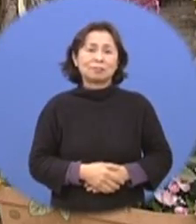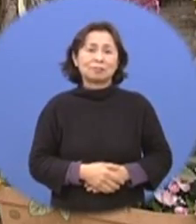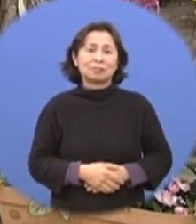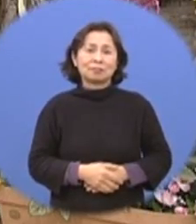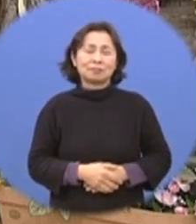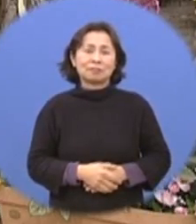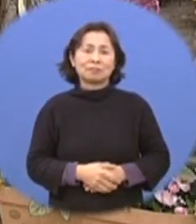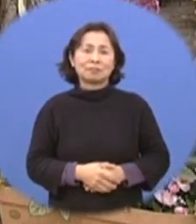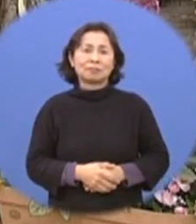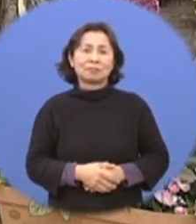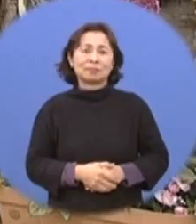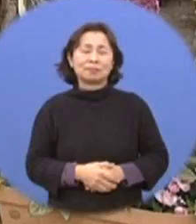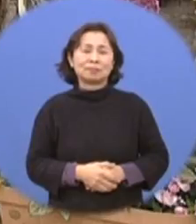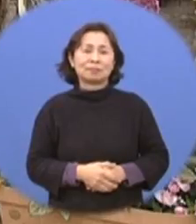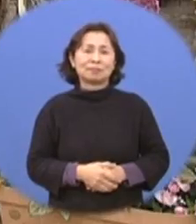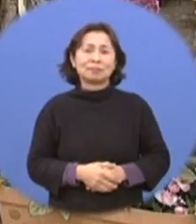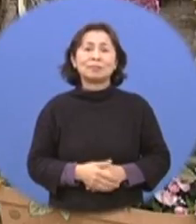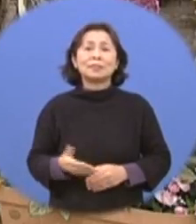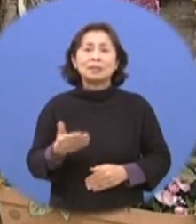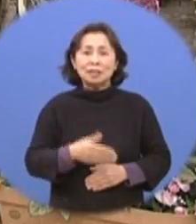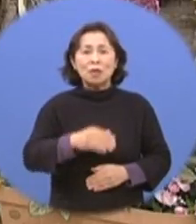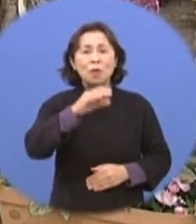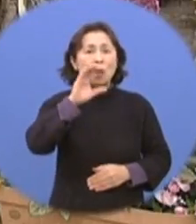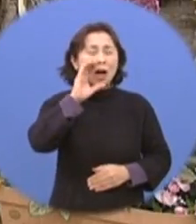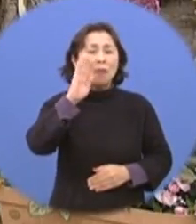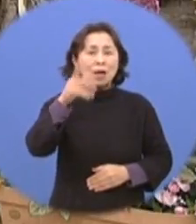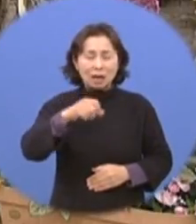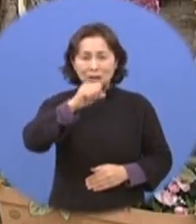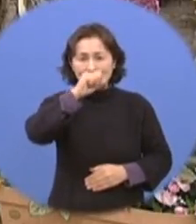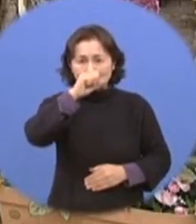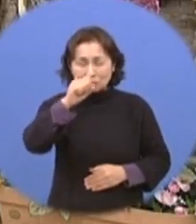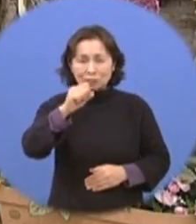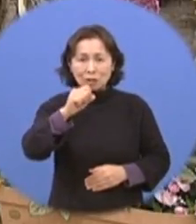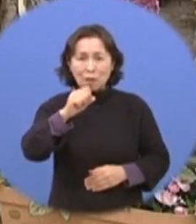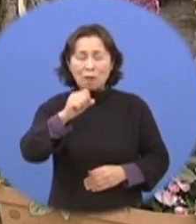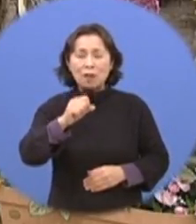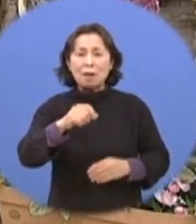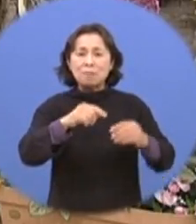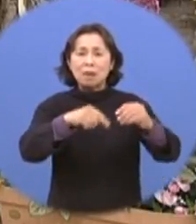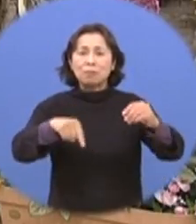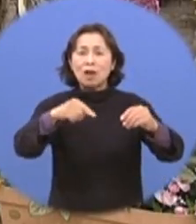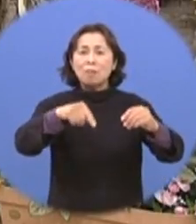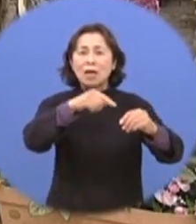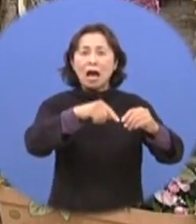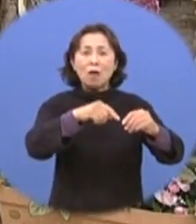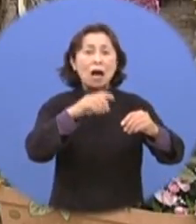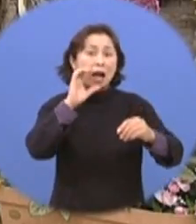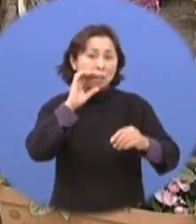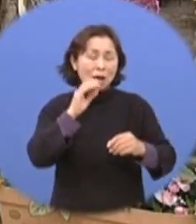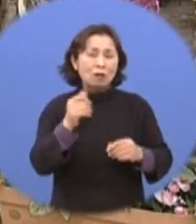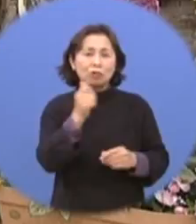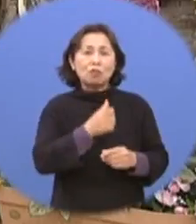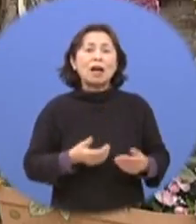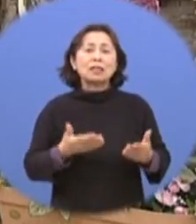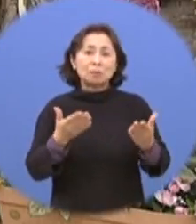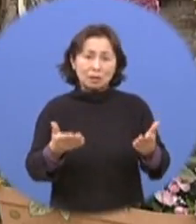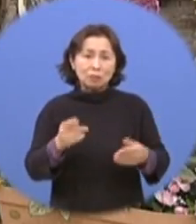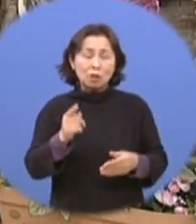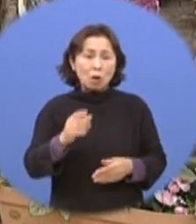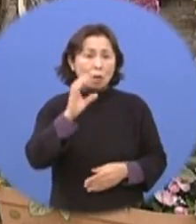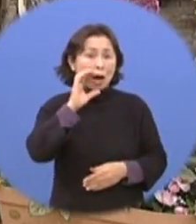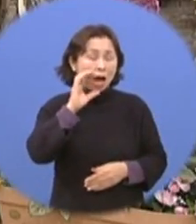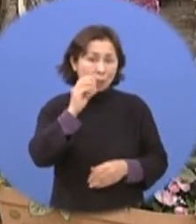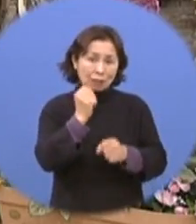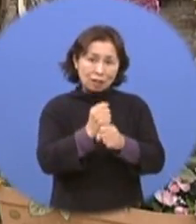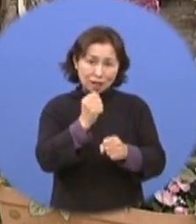続いて和歌山県優良県産品プレミア和歌山を紹介しますプレミア和歌山とは和歌山県内で